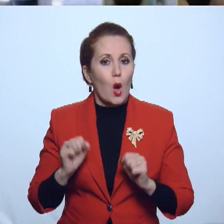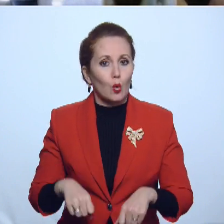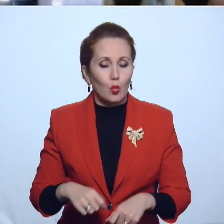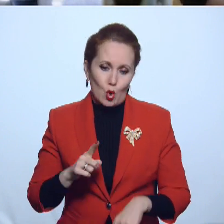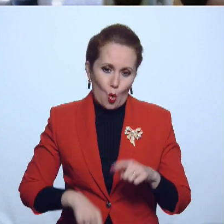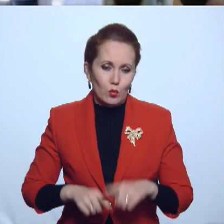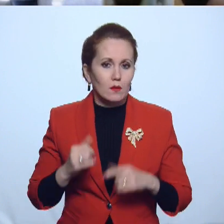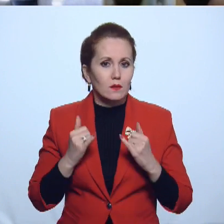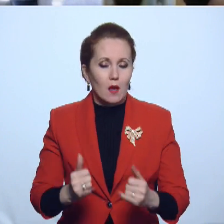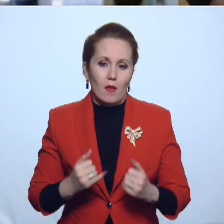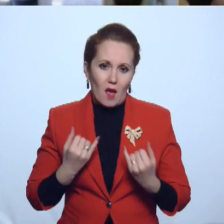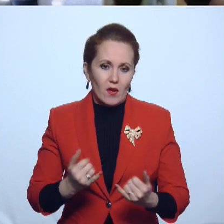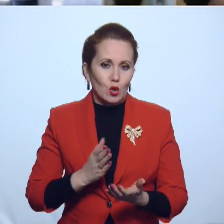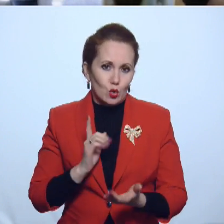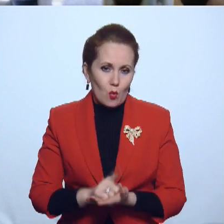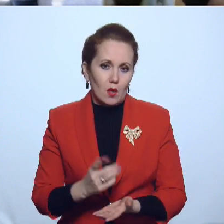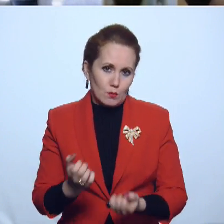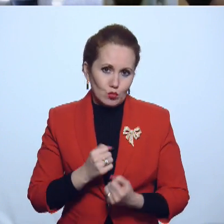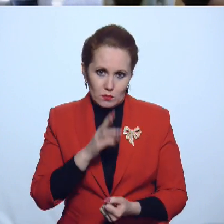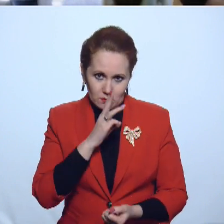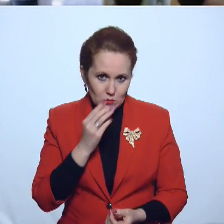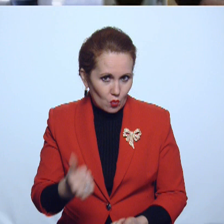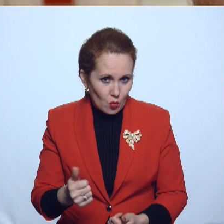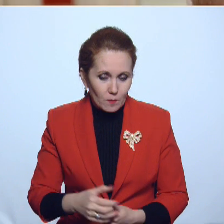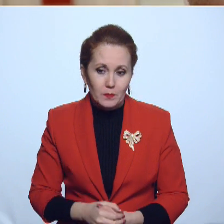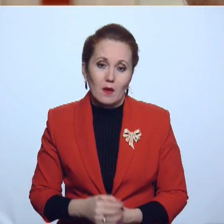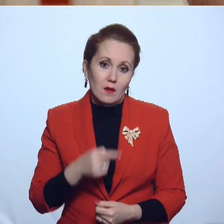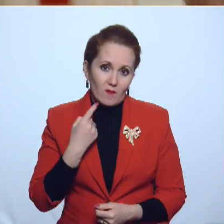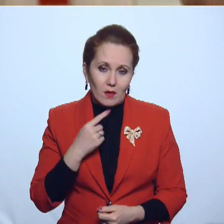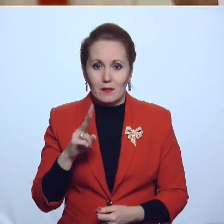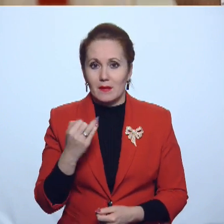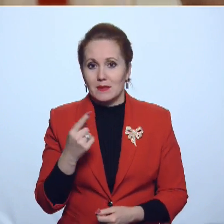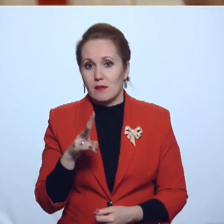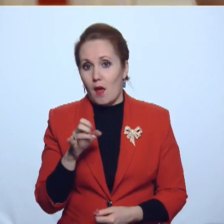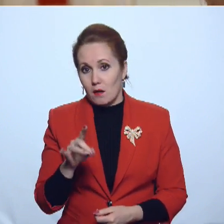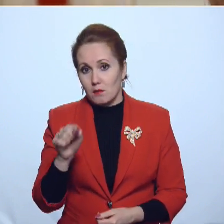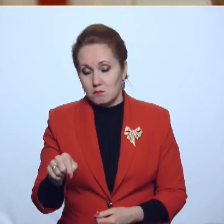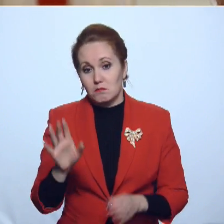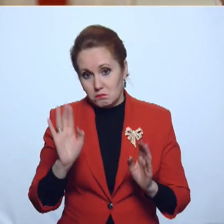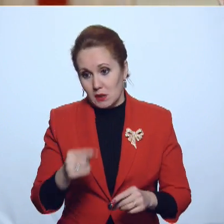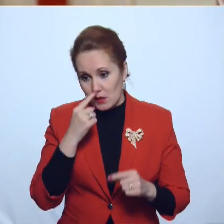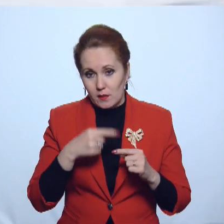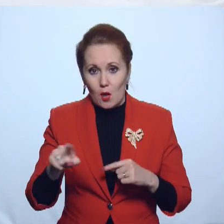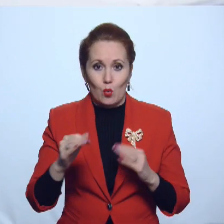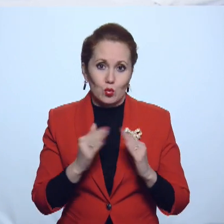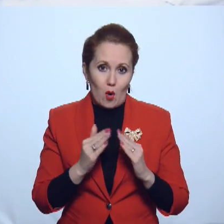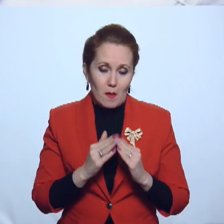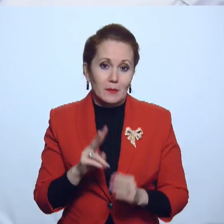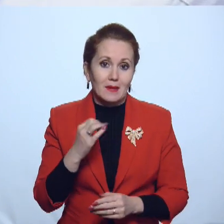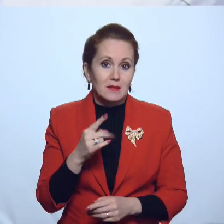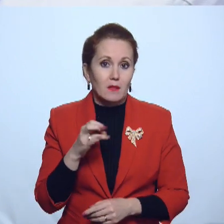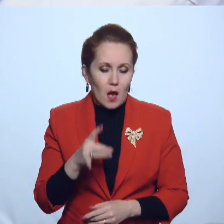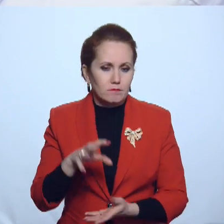служить родине своей, отдавать долг и получать неплохие за это деньги. Вроде как говорят, Кизнер, да, недалеко от моего дома. В